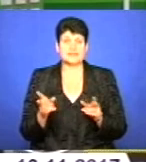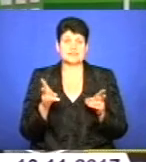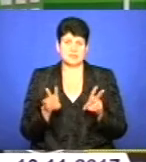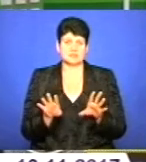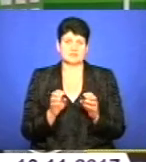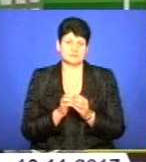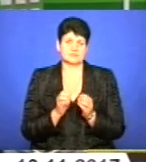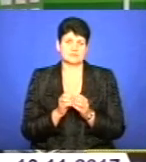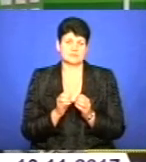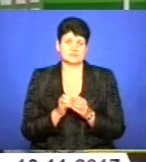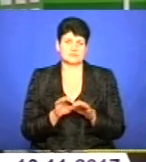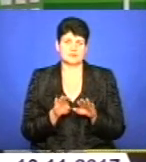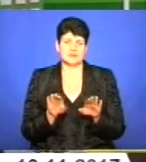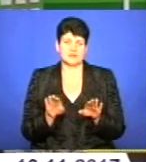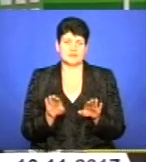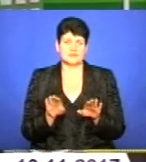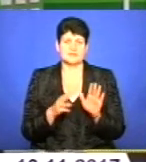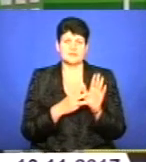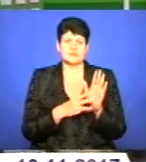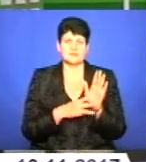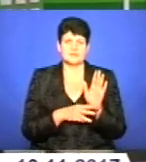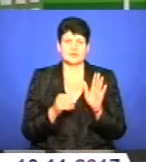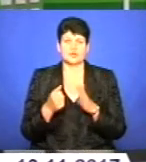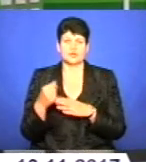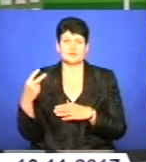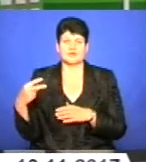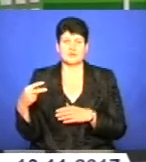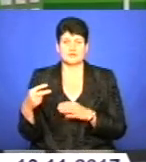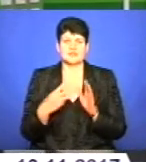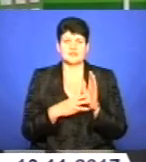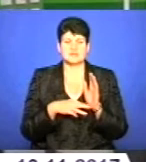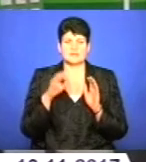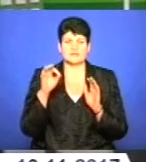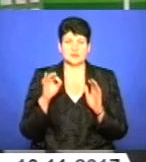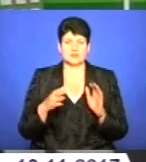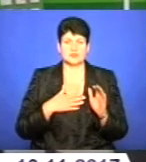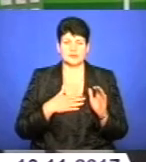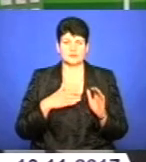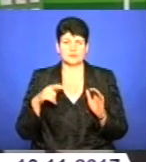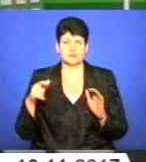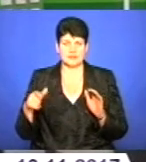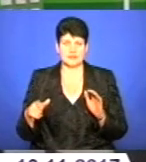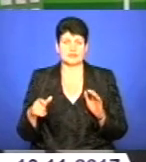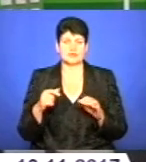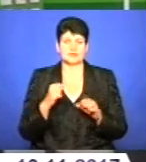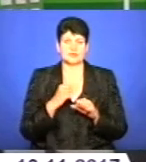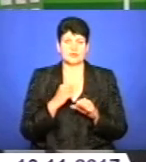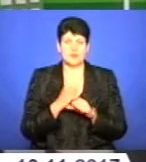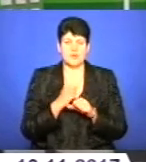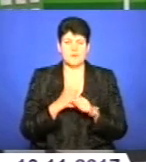десь на одному і тому самому рівні. Це співвідношення 80% до 20%. Тобто 80% наших клієнтів, які здійснюють валютообмінні